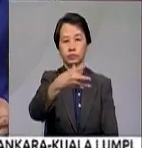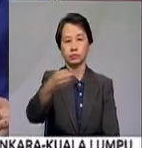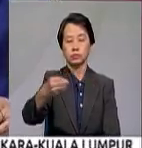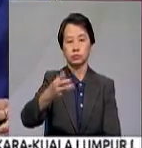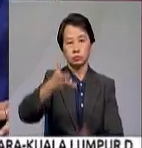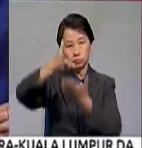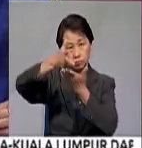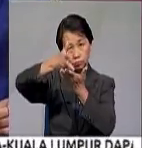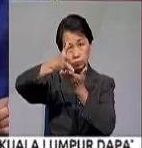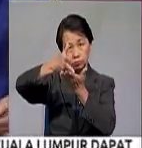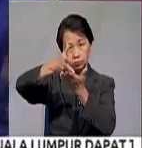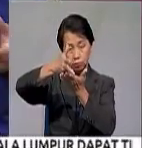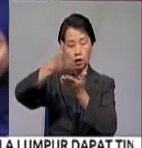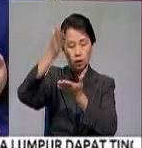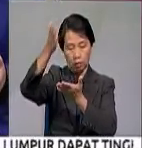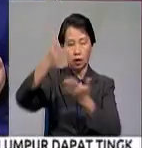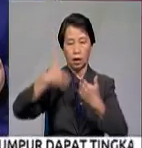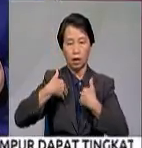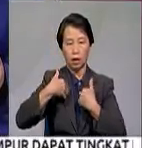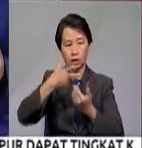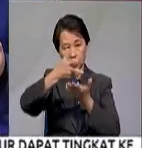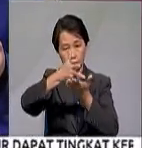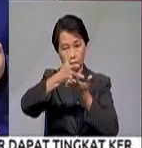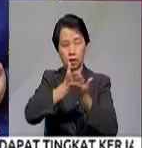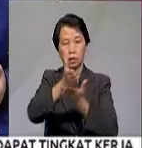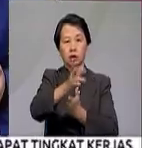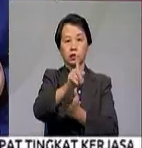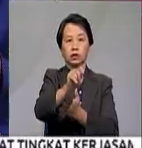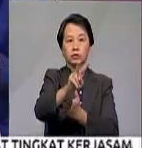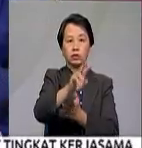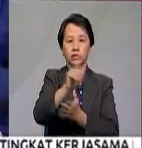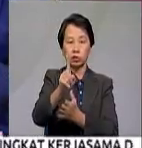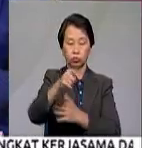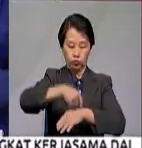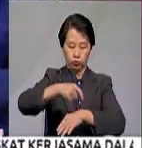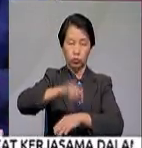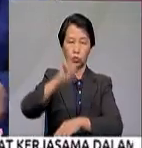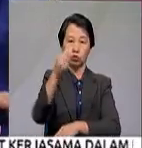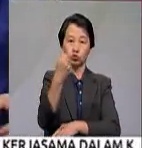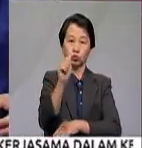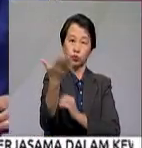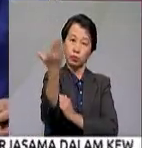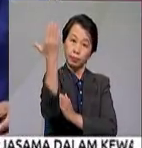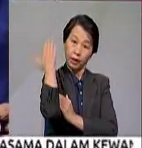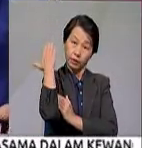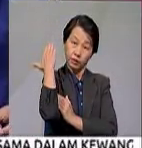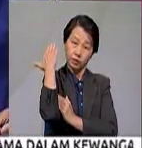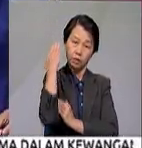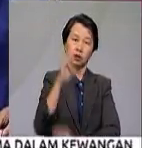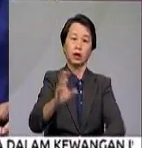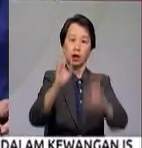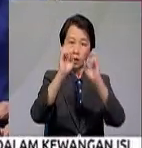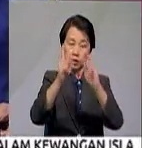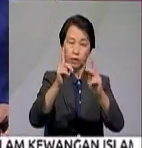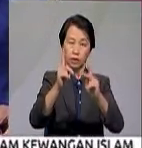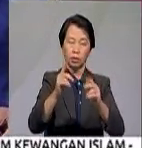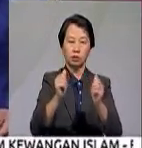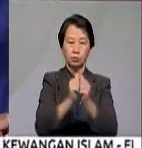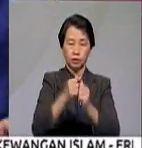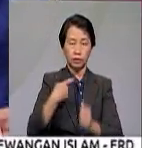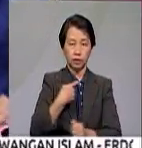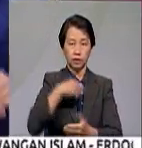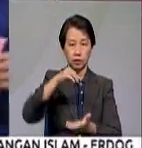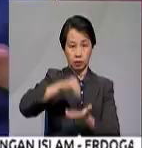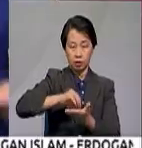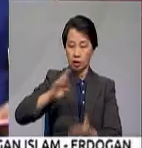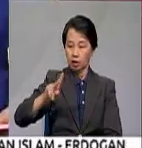siaran langsung akan kami bawakan kepada anda menerusi TV1 pada 10 pagi esok. Ya, jadi terus setia bersama kami di